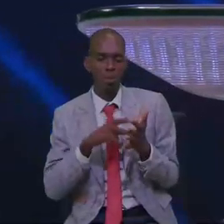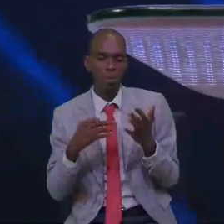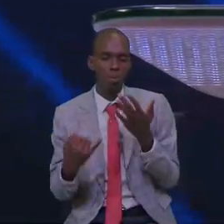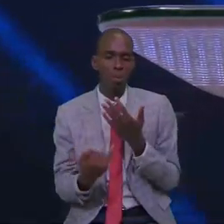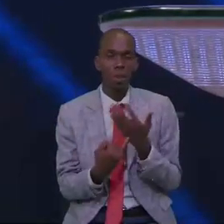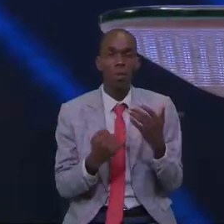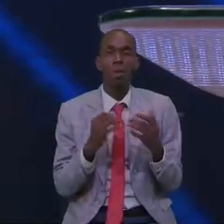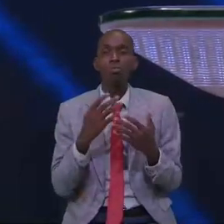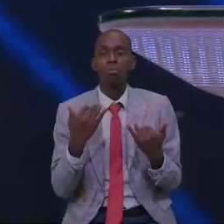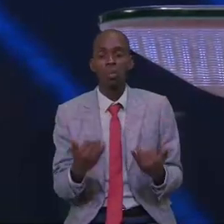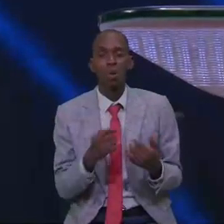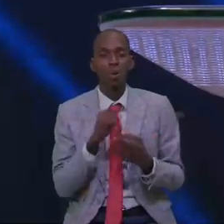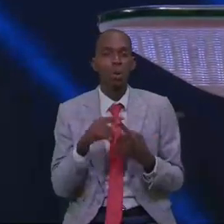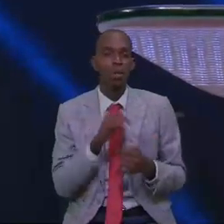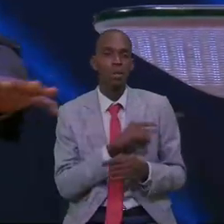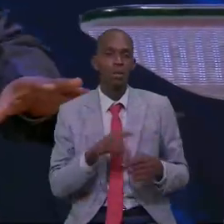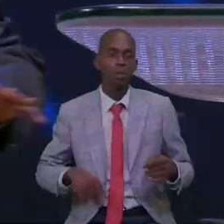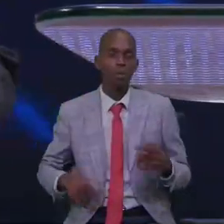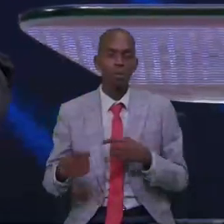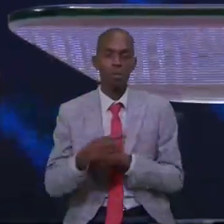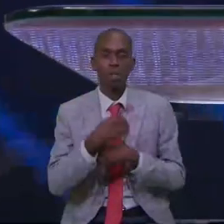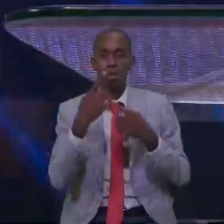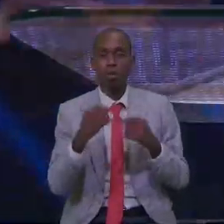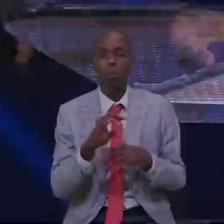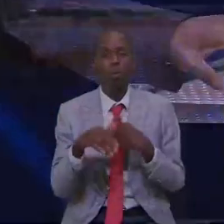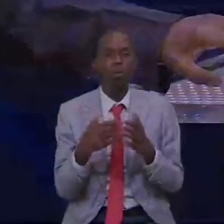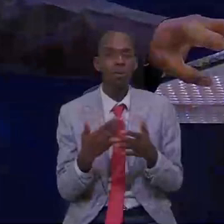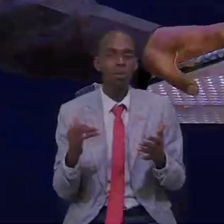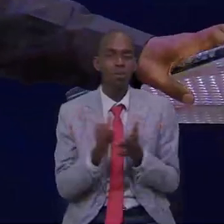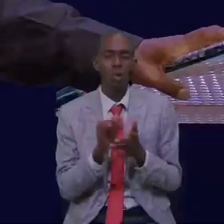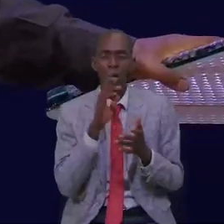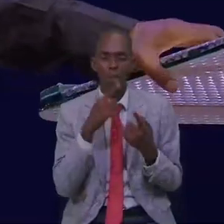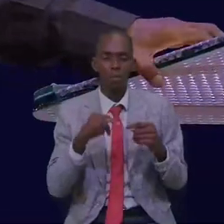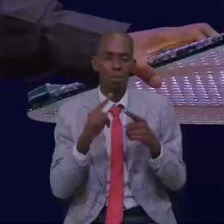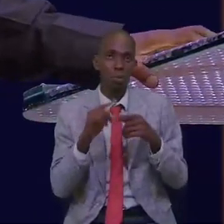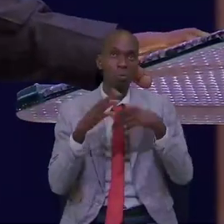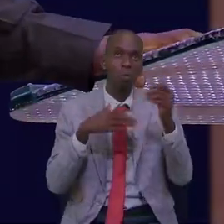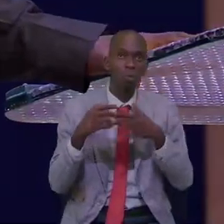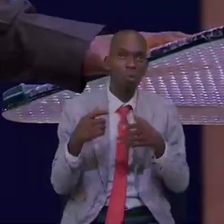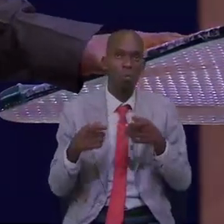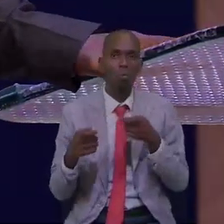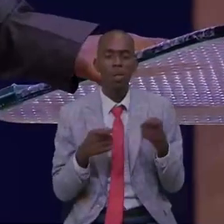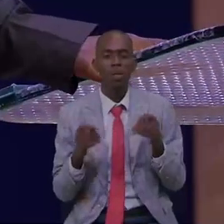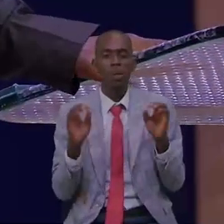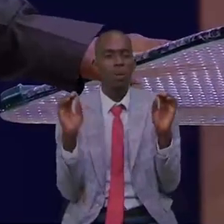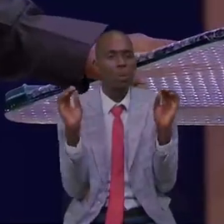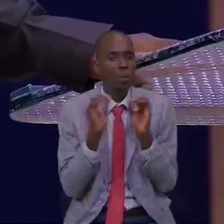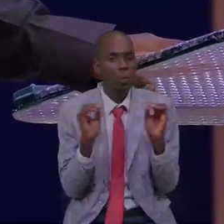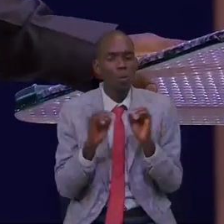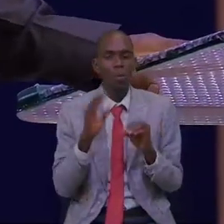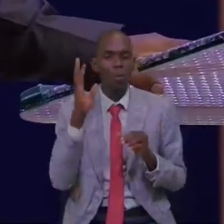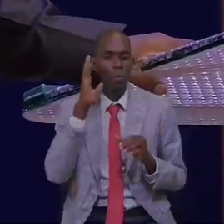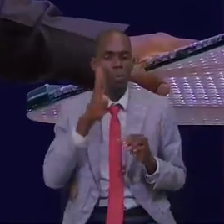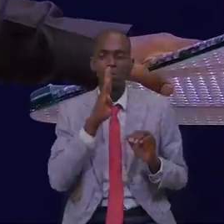viendra, toutes les choses que vous essayez de bâtir, d'essayer de vous amasser, aucune de ces